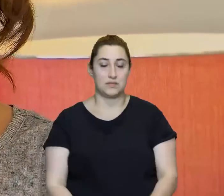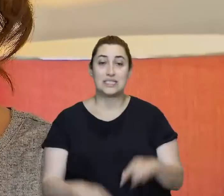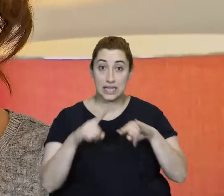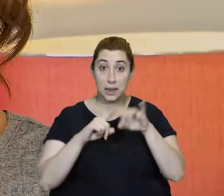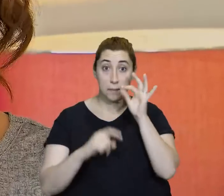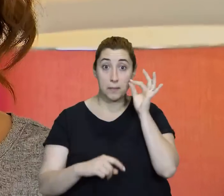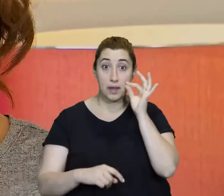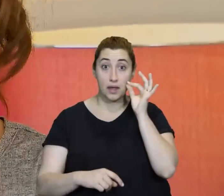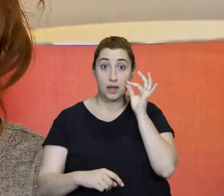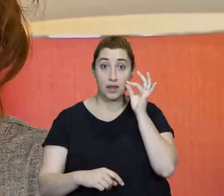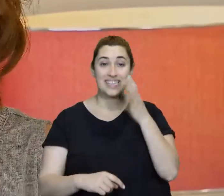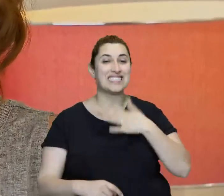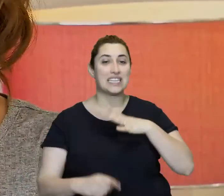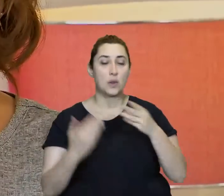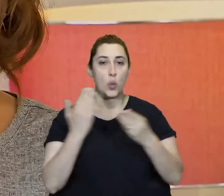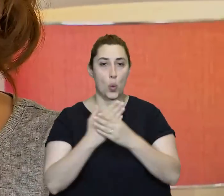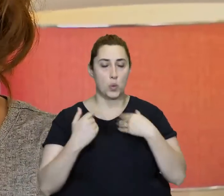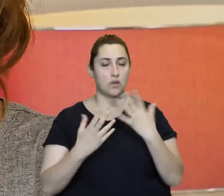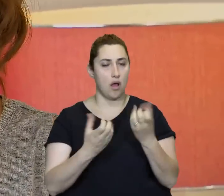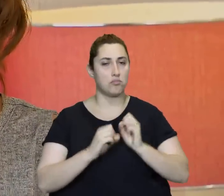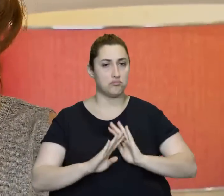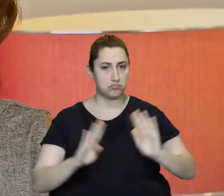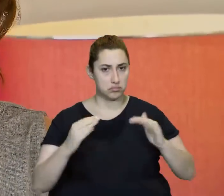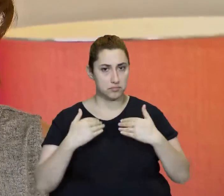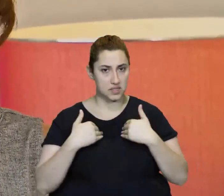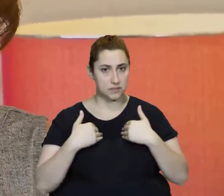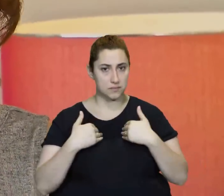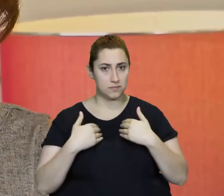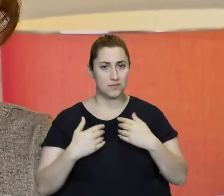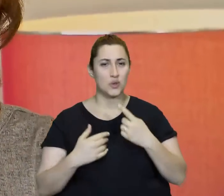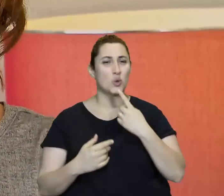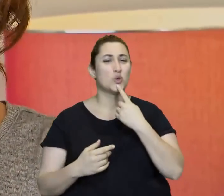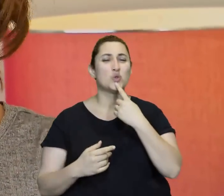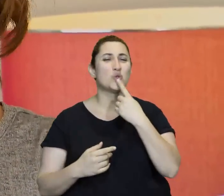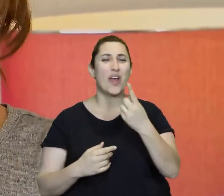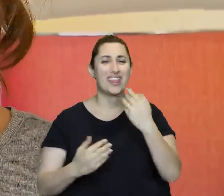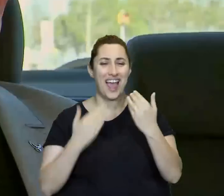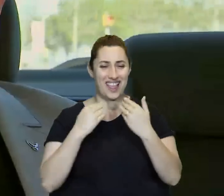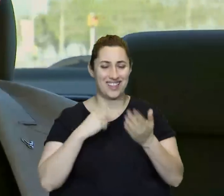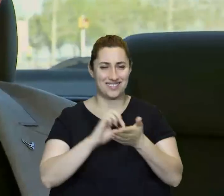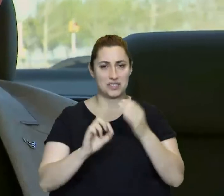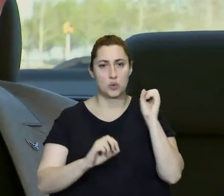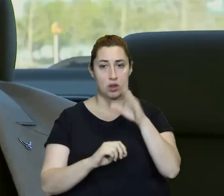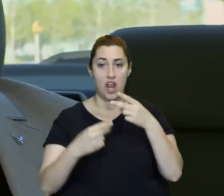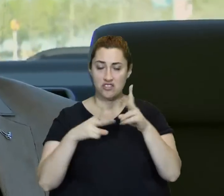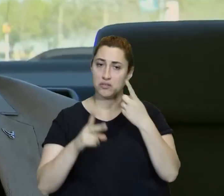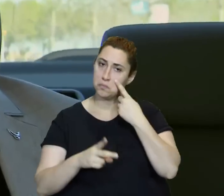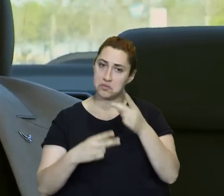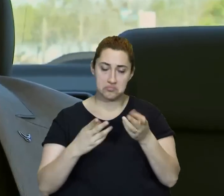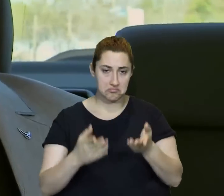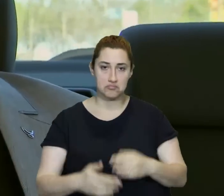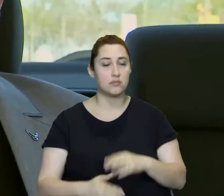Hilmi Bey, istediğiniz dosyayı aldım. Söylediğiniz adrese de gönderdim. Açarsanız